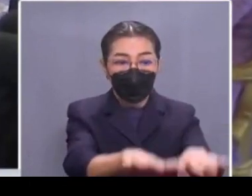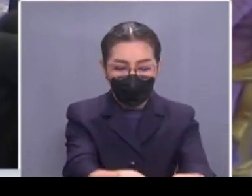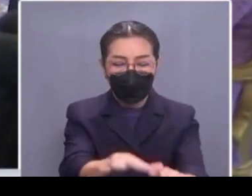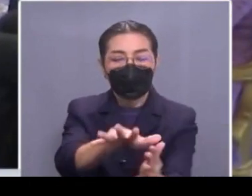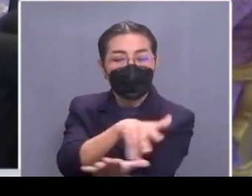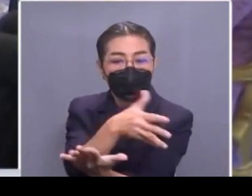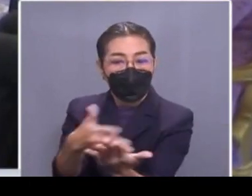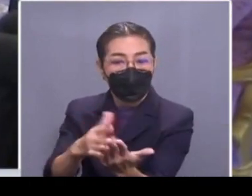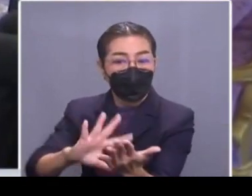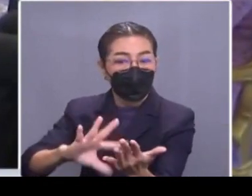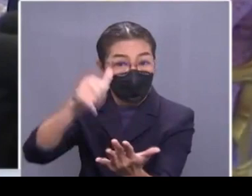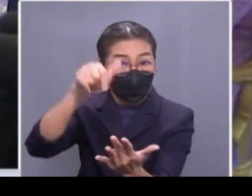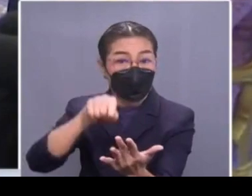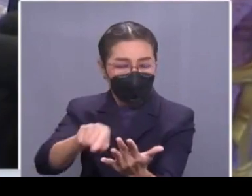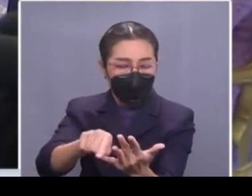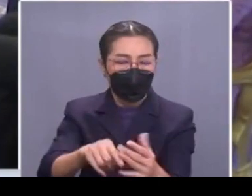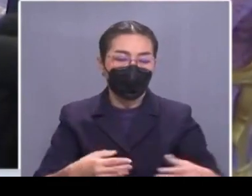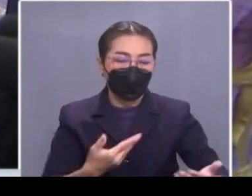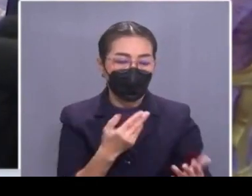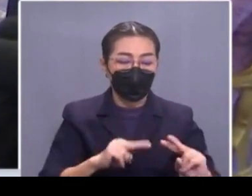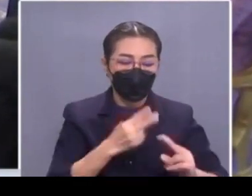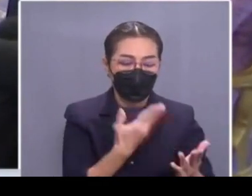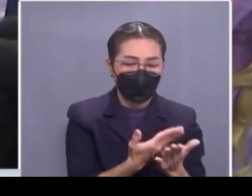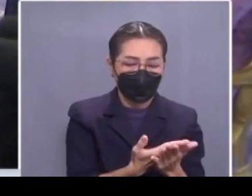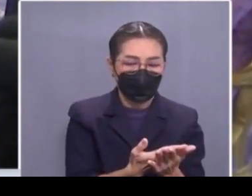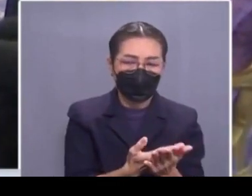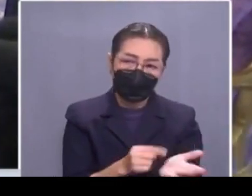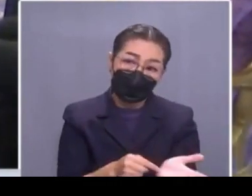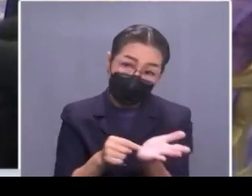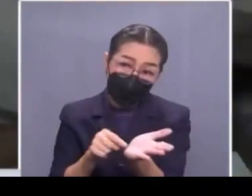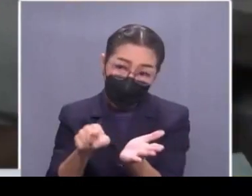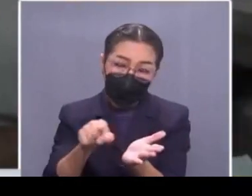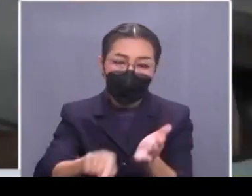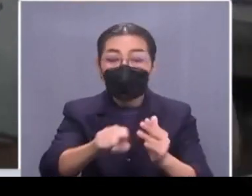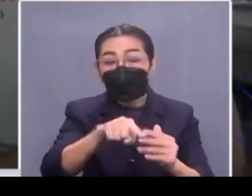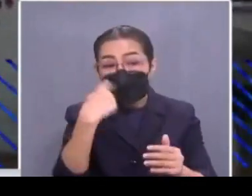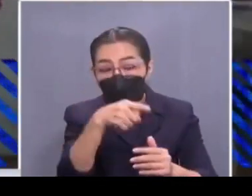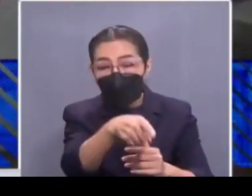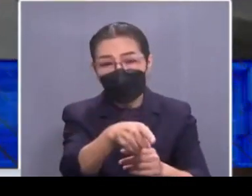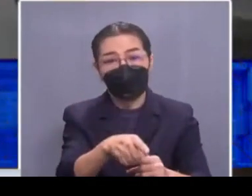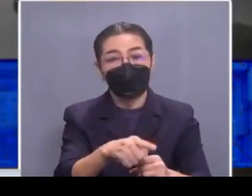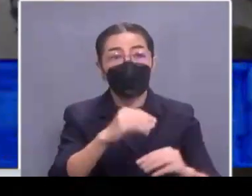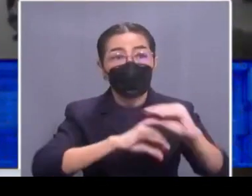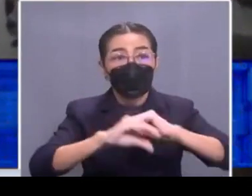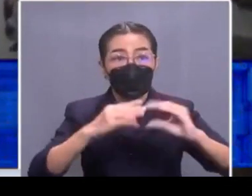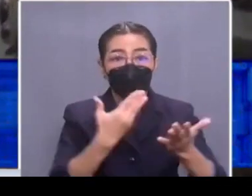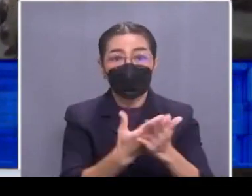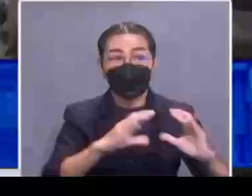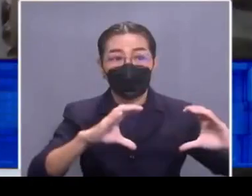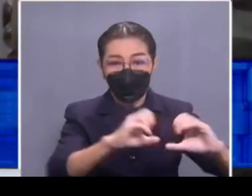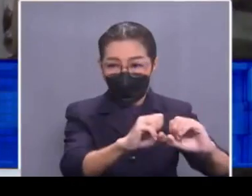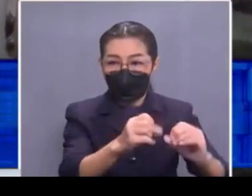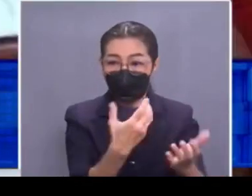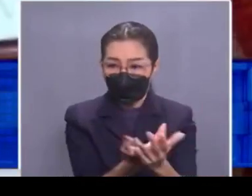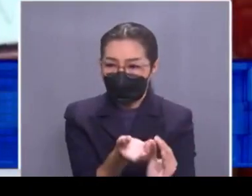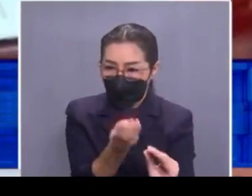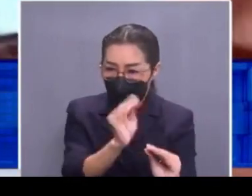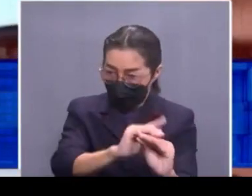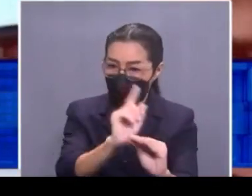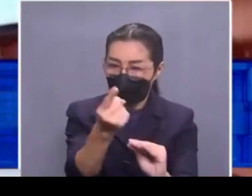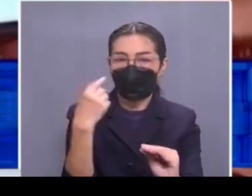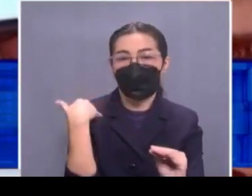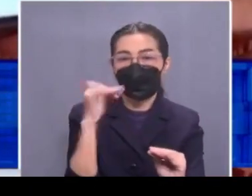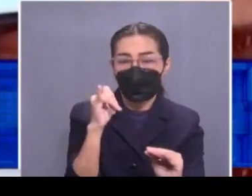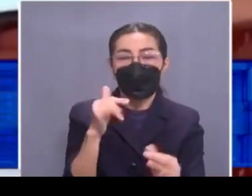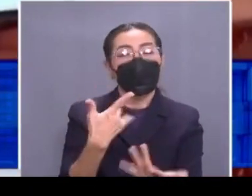รียมที่จะเสนอครม.เพิ่มเงินให้ประชาชนที่เข้าร่วมโครงการคนละครึ่งในไตรมาสสุดท้ายของปีนี้รวมทั้งอาจจะมีมาตรการกระตุ้นเศร